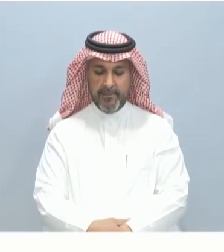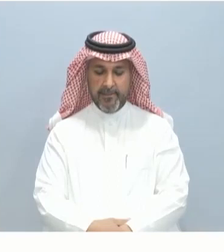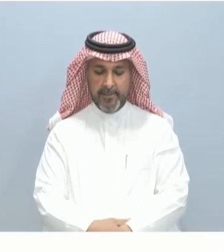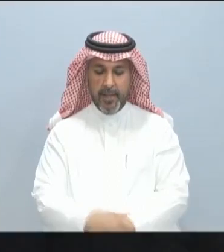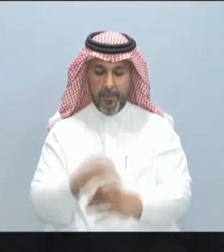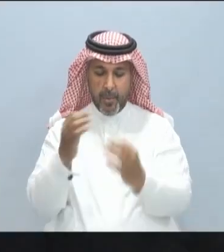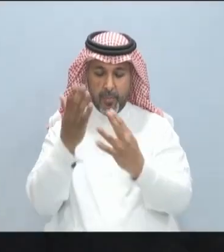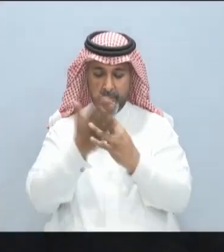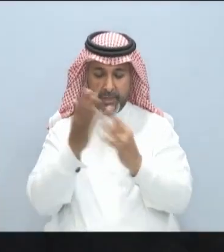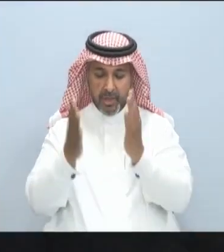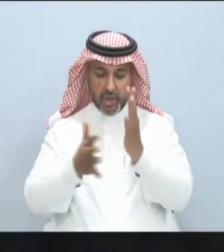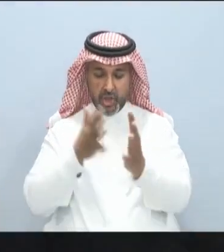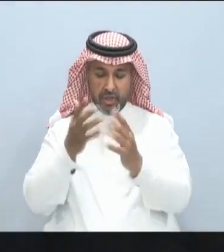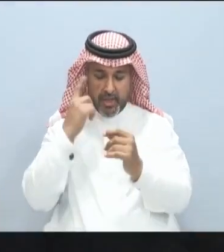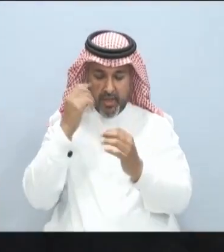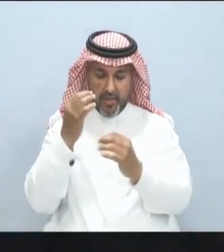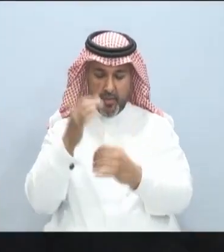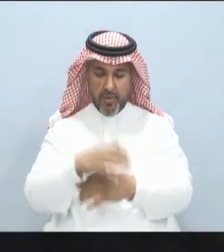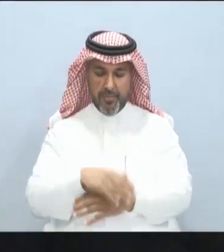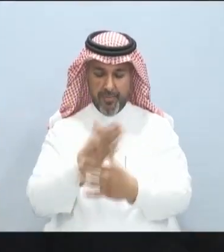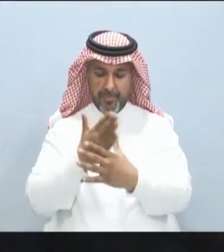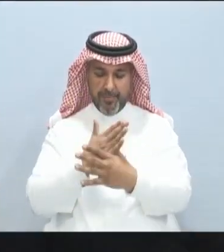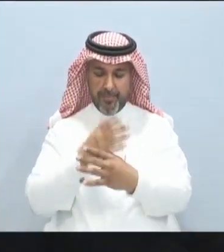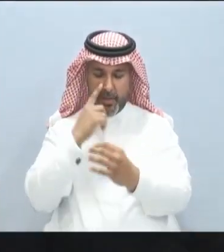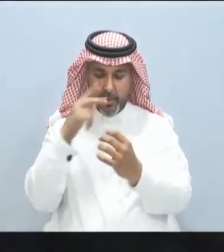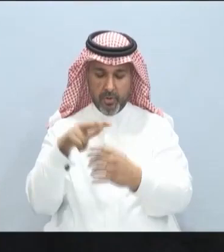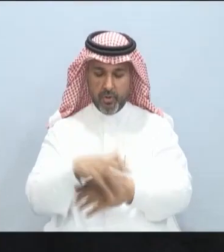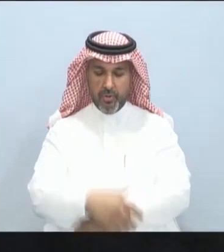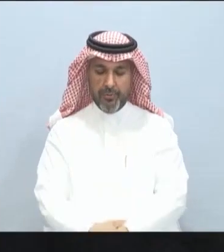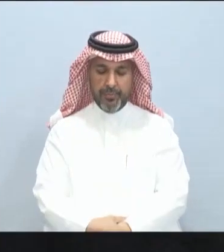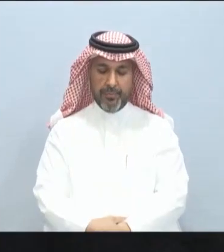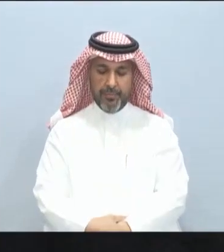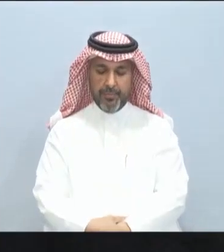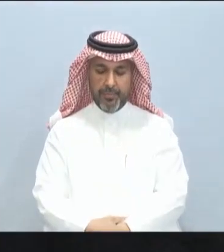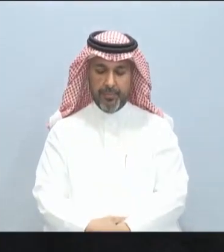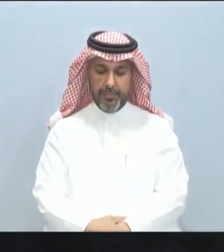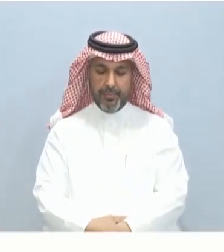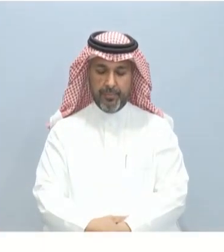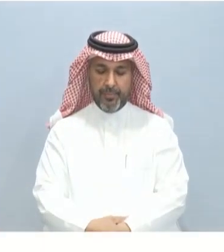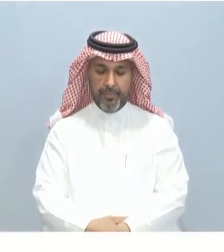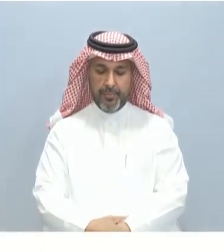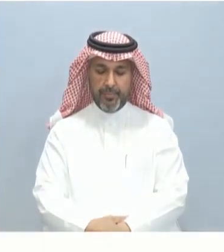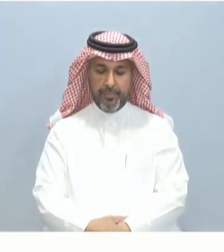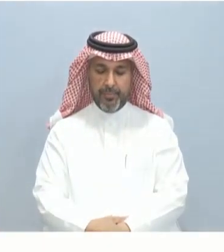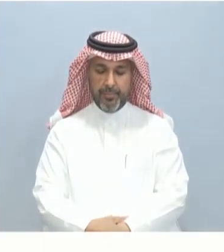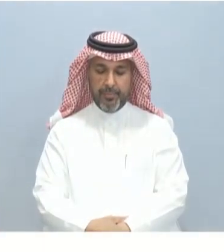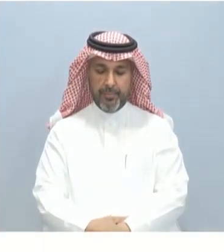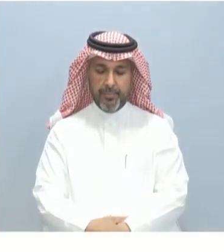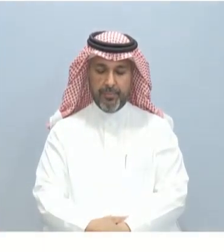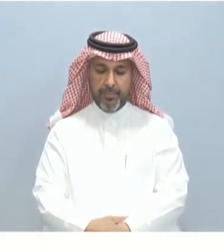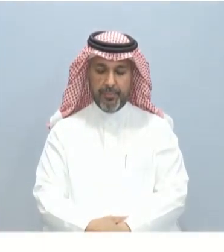مهمه حتى نستطيع تحديد ما هو المربع الموجود لدينا لنقم